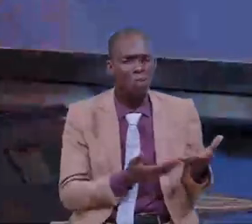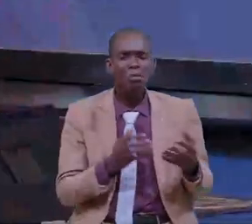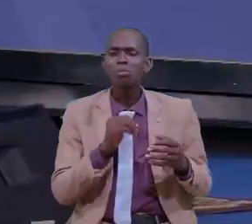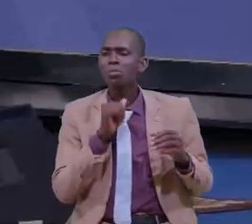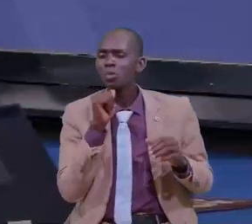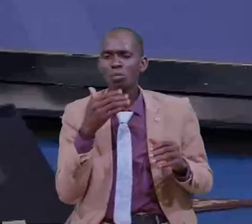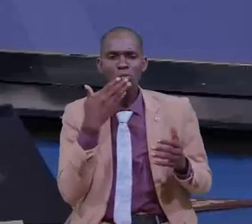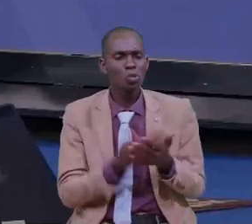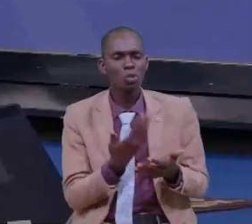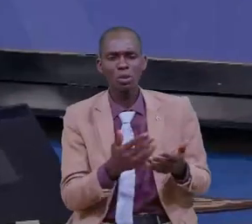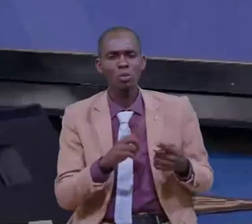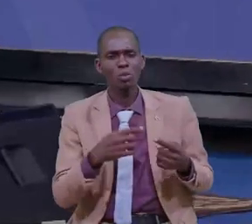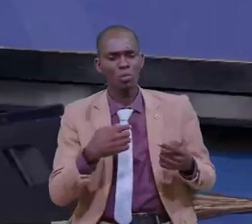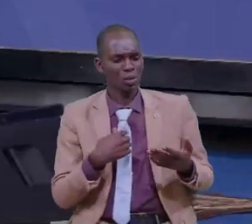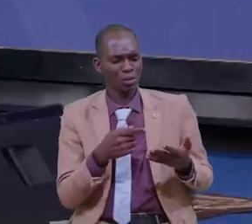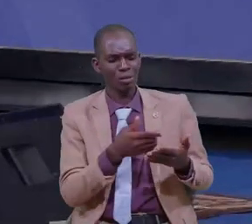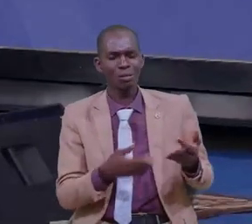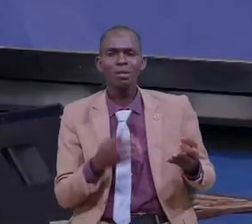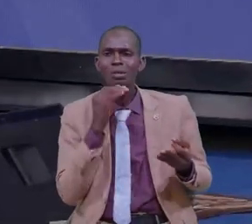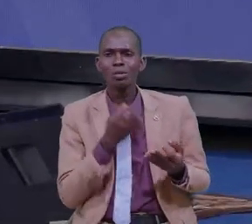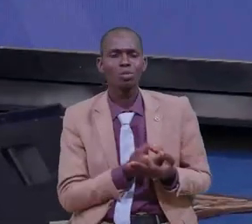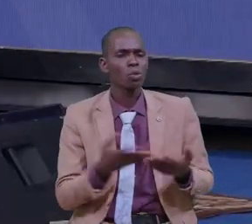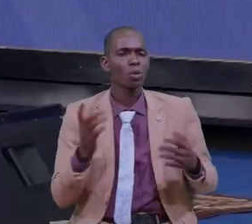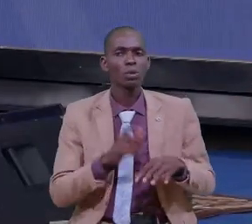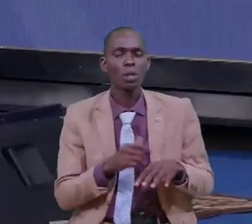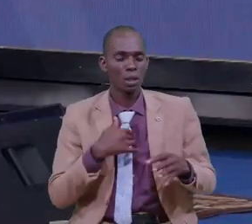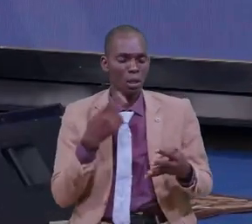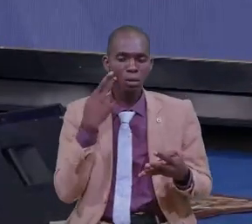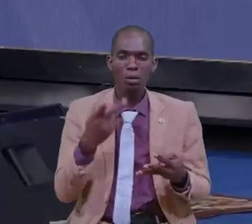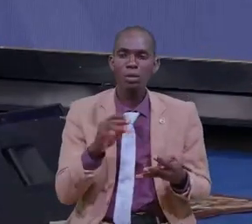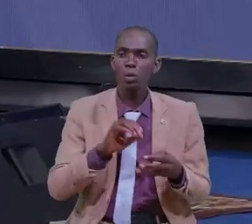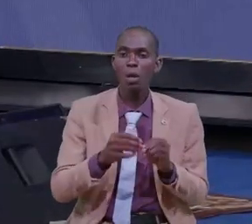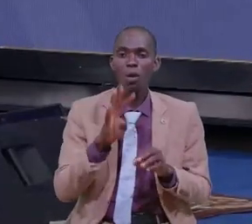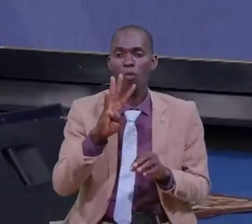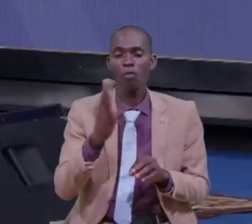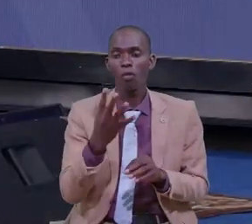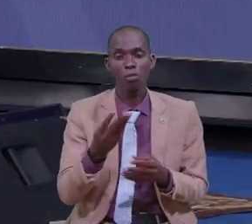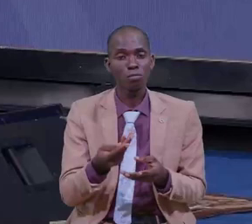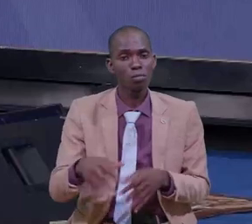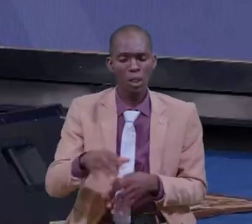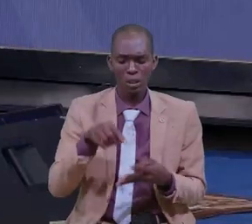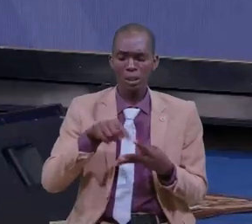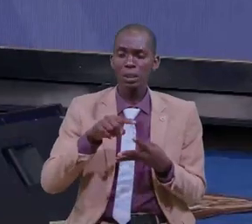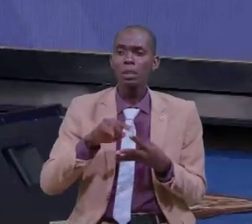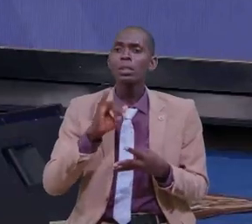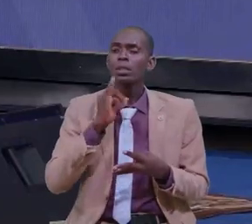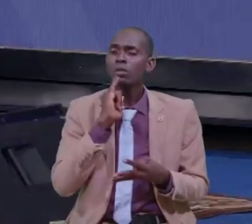produire, mais à la fin, ça ne donne rien. Tout est desséché. Alors, j'ai vu la terre 4. C'est là